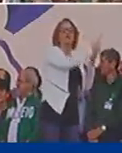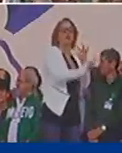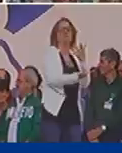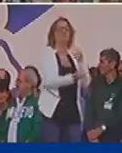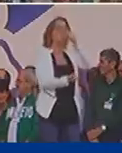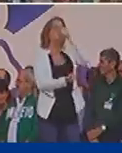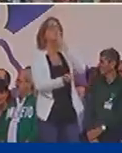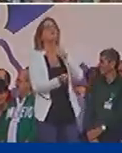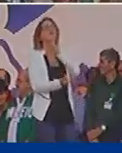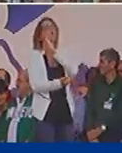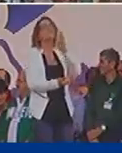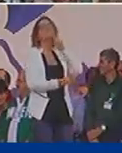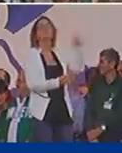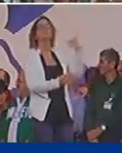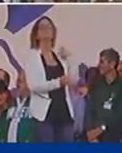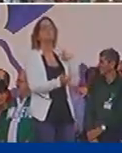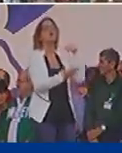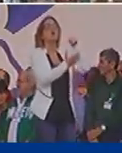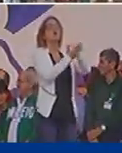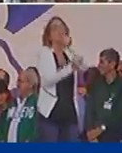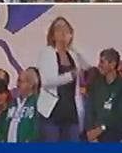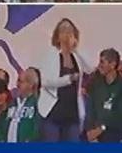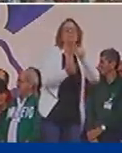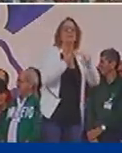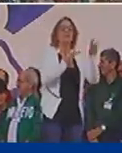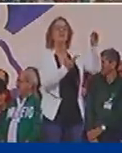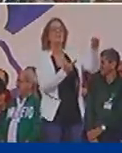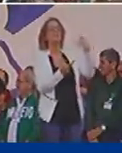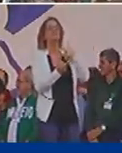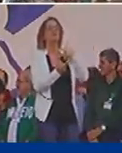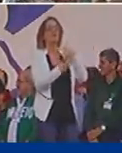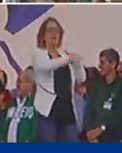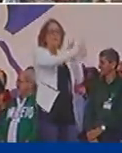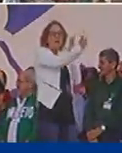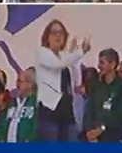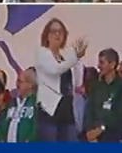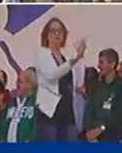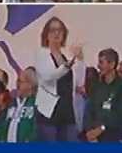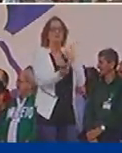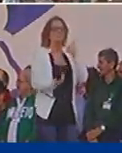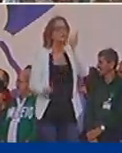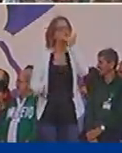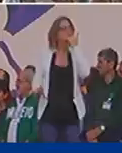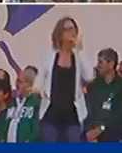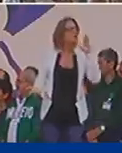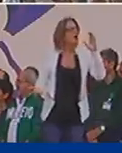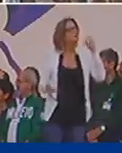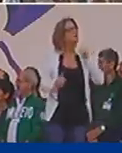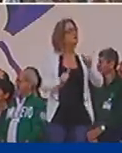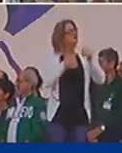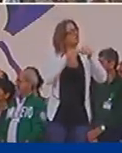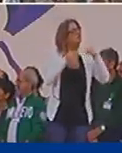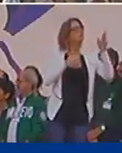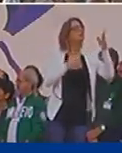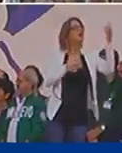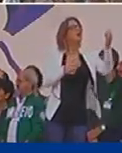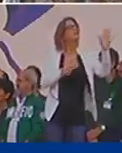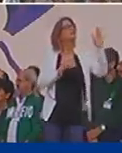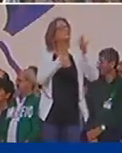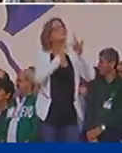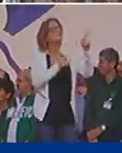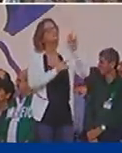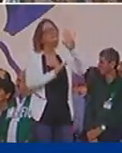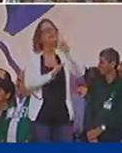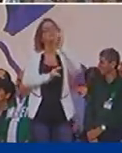profilo Facebook, c'è un account Twitter, c'è il webmaster e io, "Scusa Casaleggio, posso mandare a cagare quel sindaco?". No, dipende. Aspetta, ti